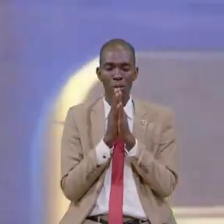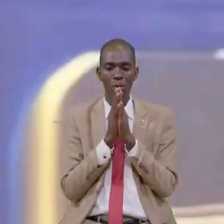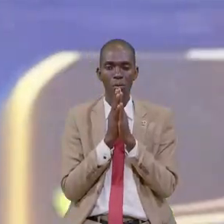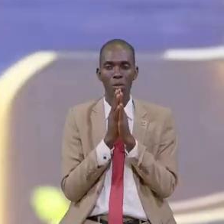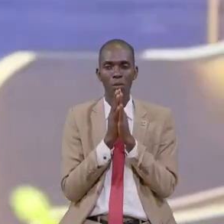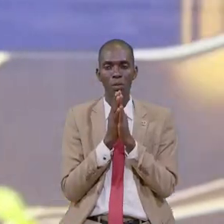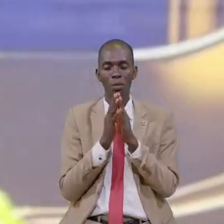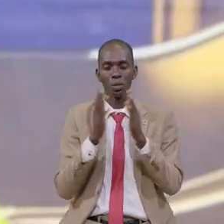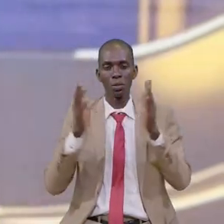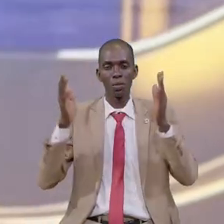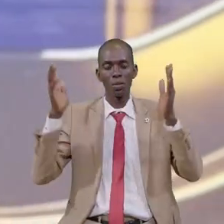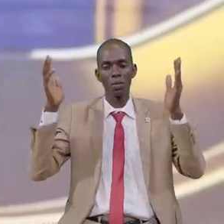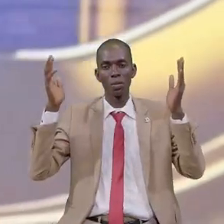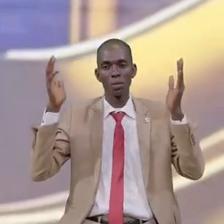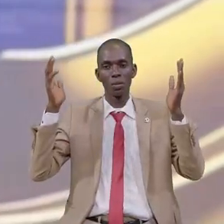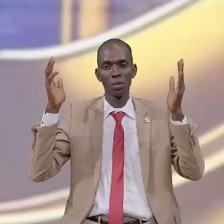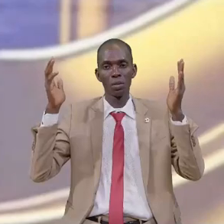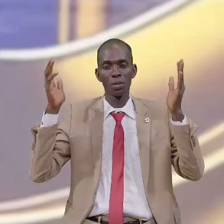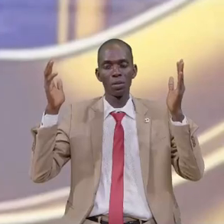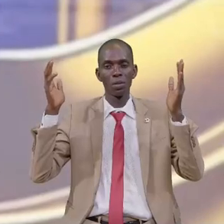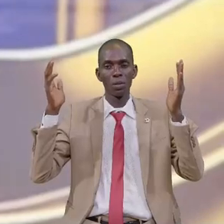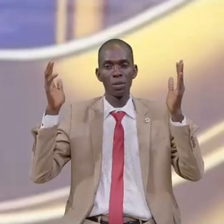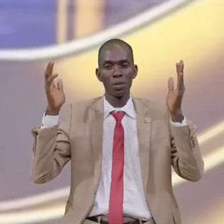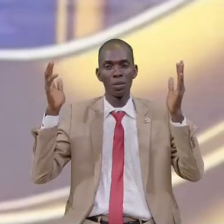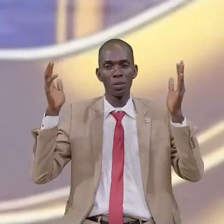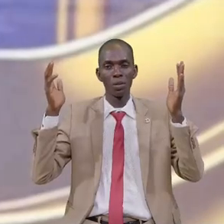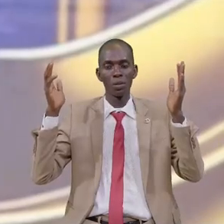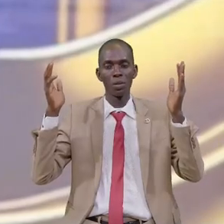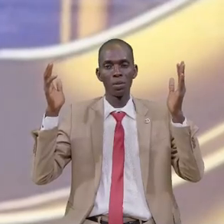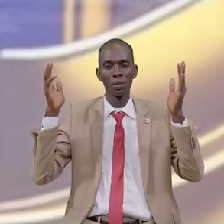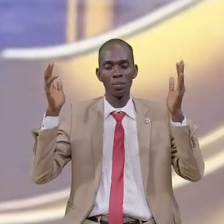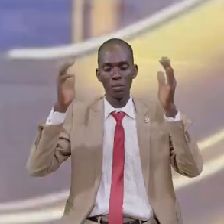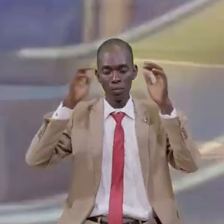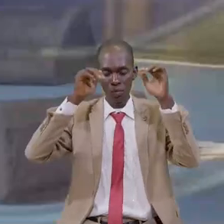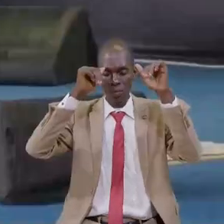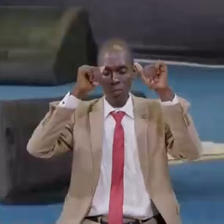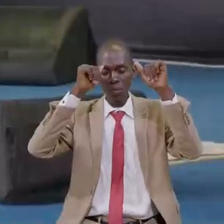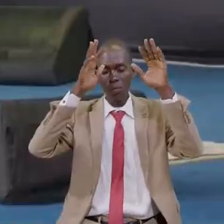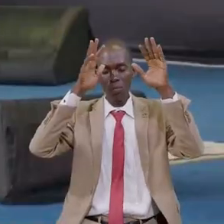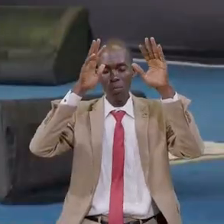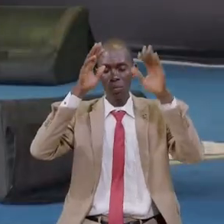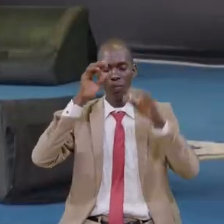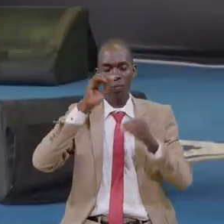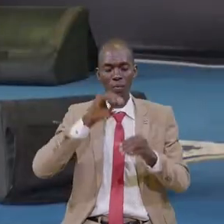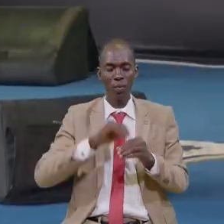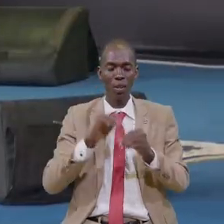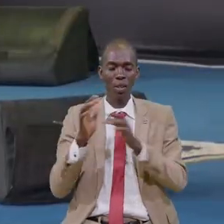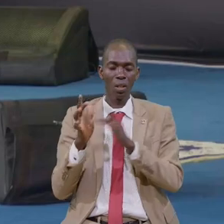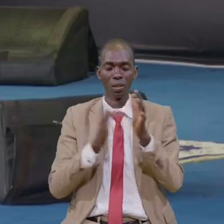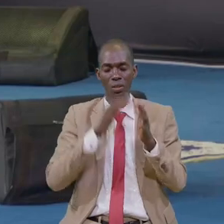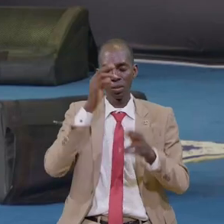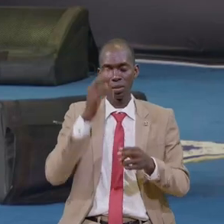Lève la main. Père, au nom de Jésus.